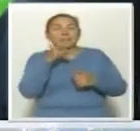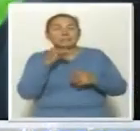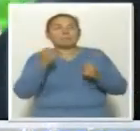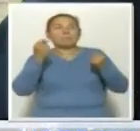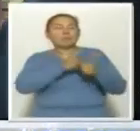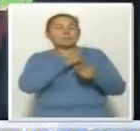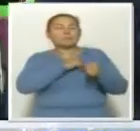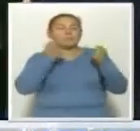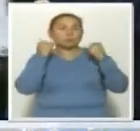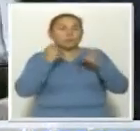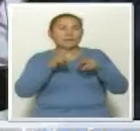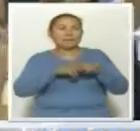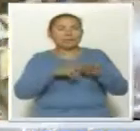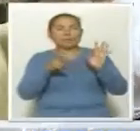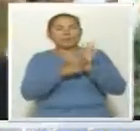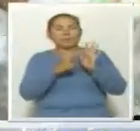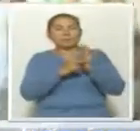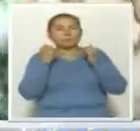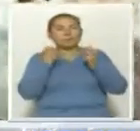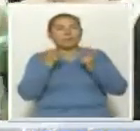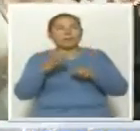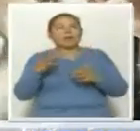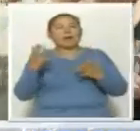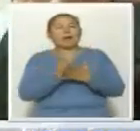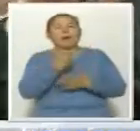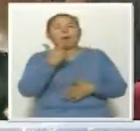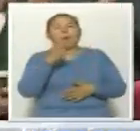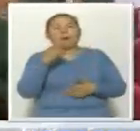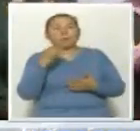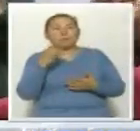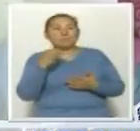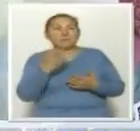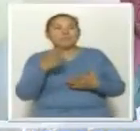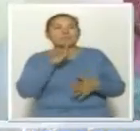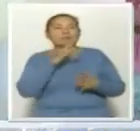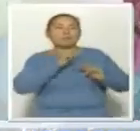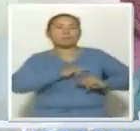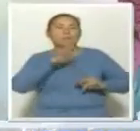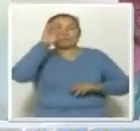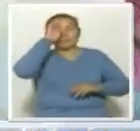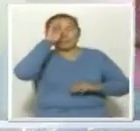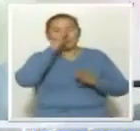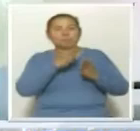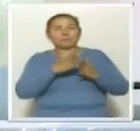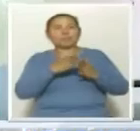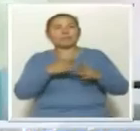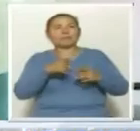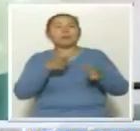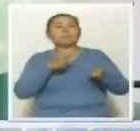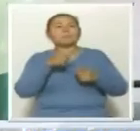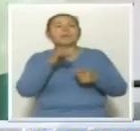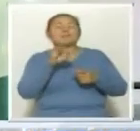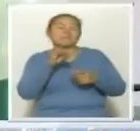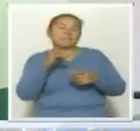на соревнованиях представили 8 спортсменов призером стала гаухар умурзакова девушка работает в государственном учреждении правительства для